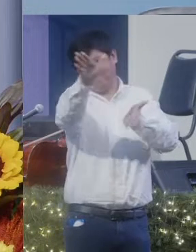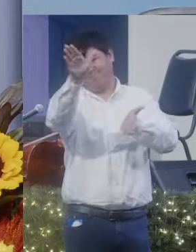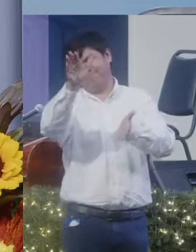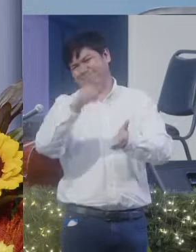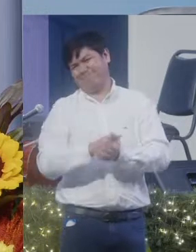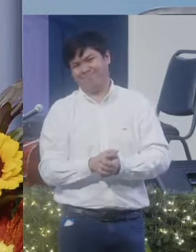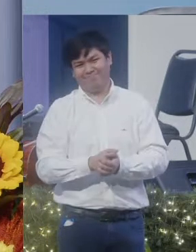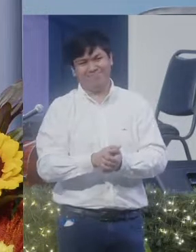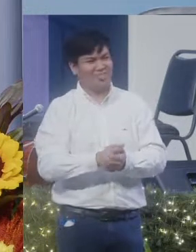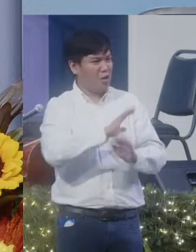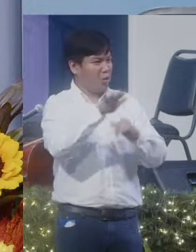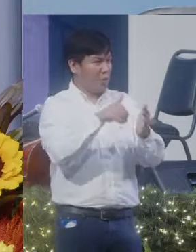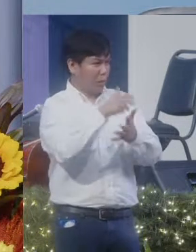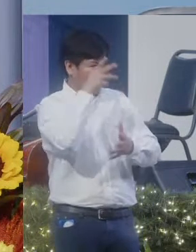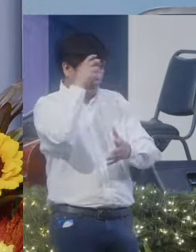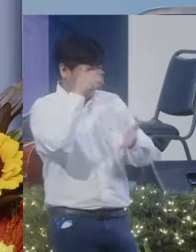out.'"